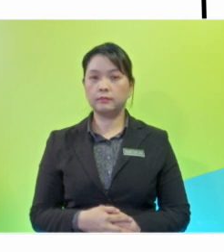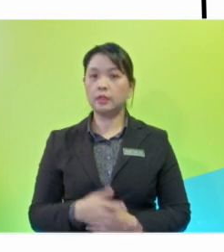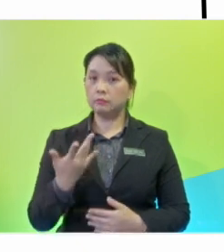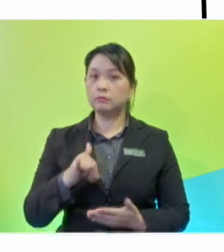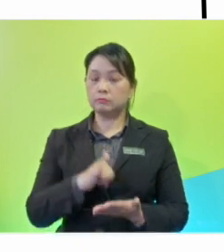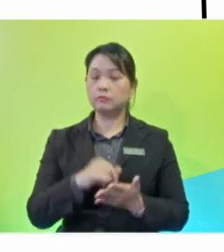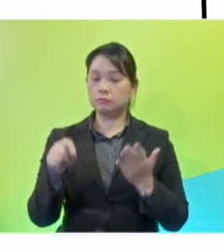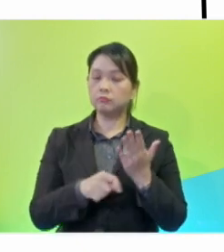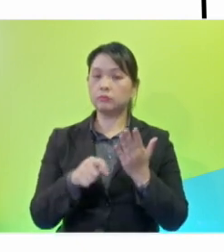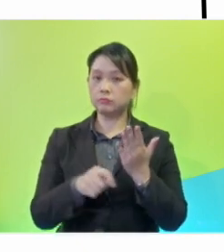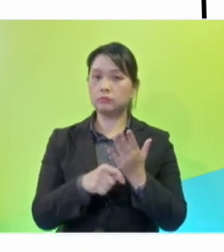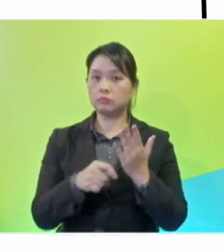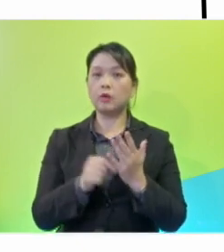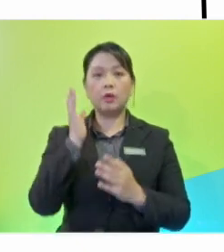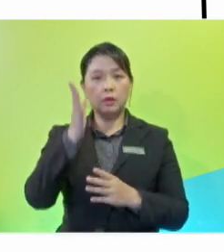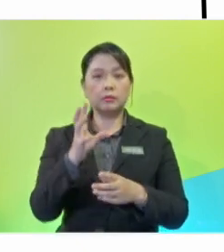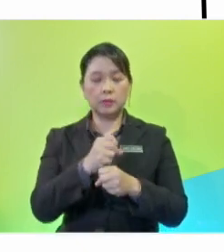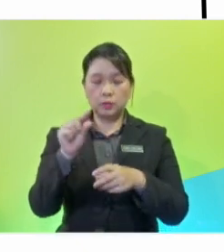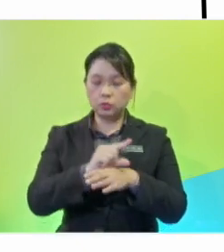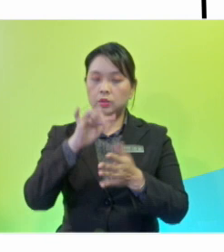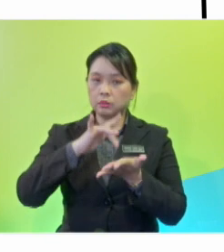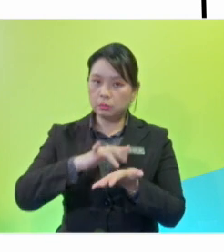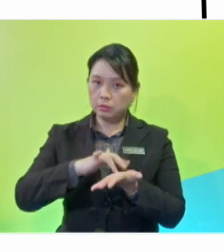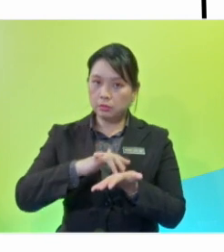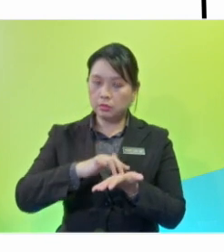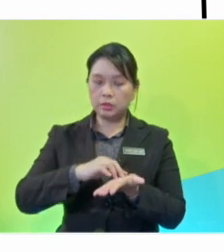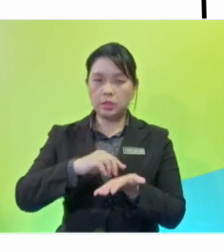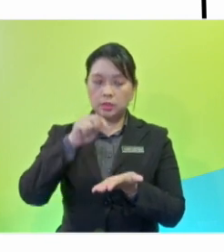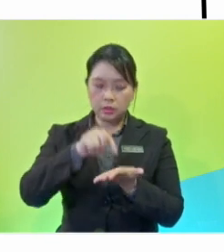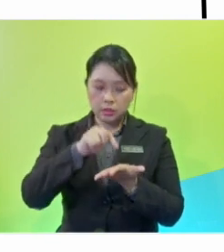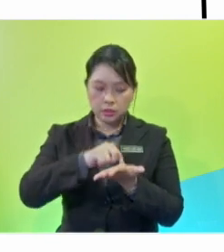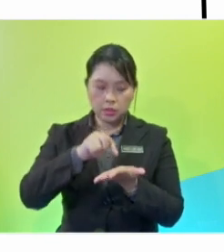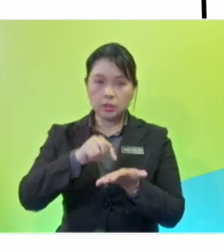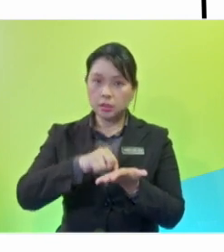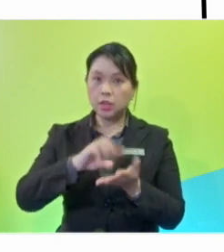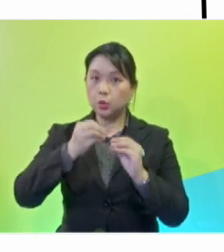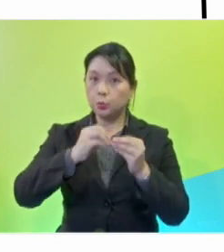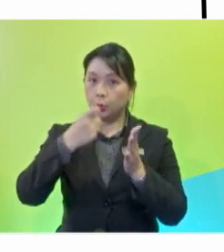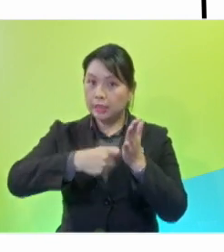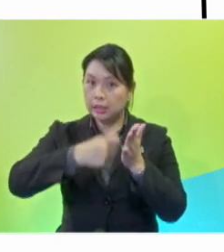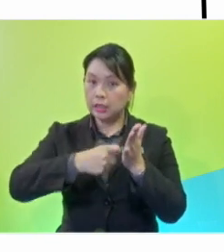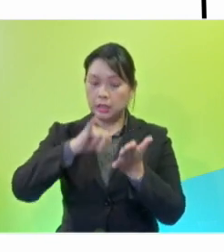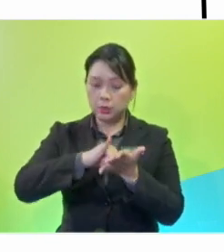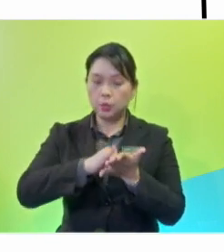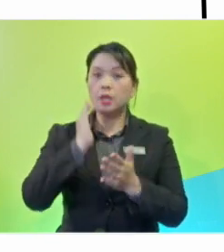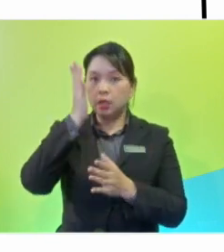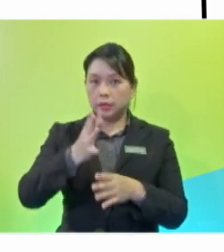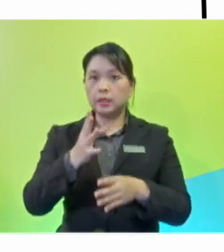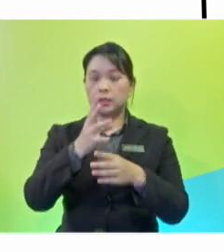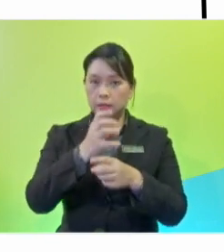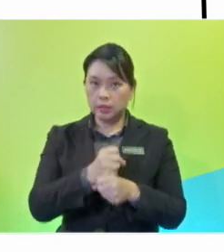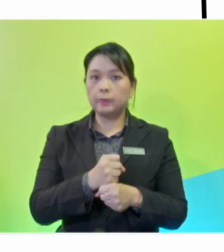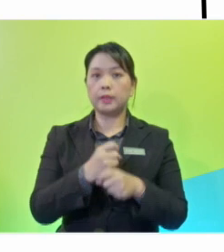-5 kita ambil kita tekan nilai dia akan dapat 1/2 modules